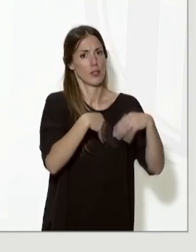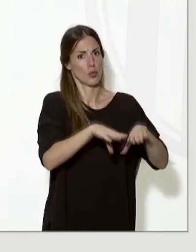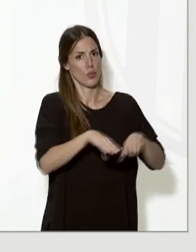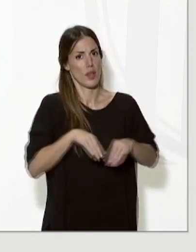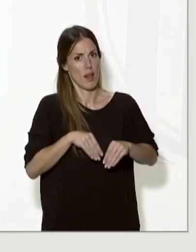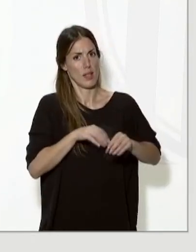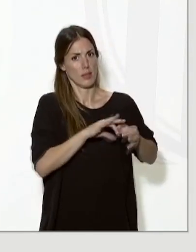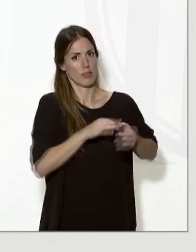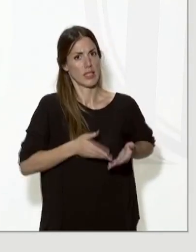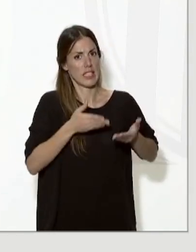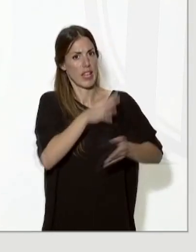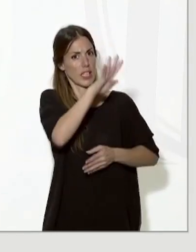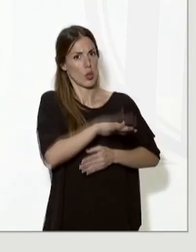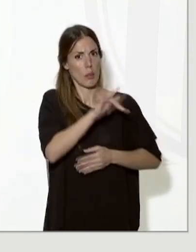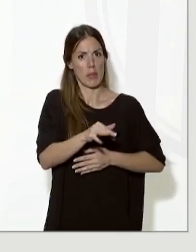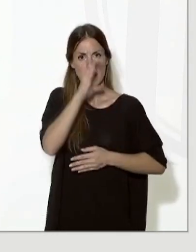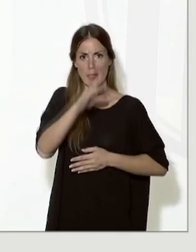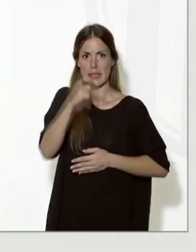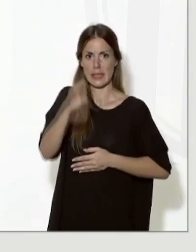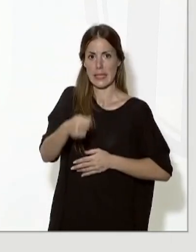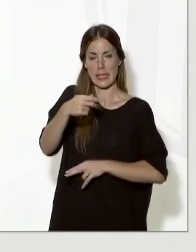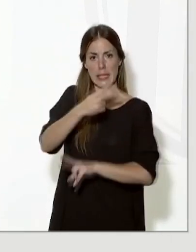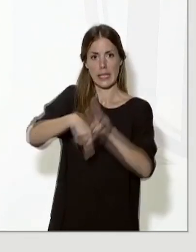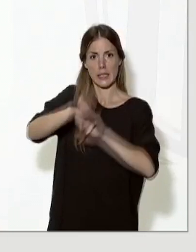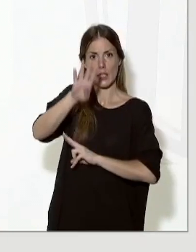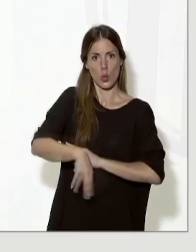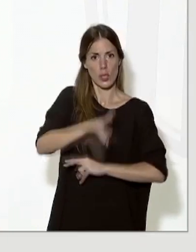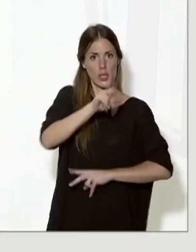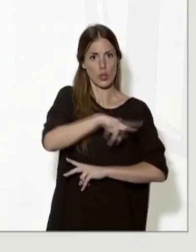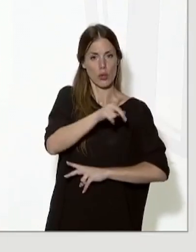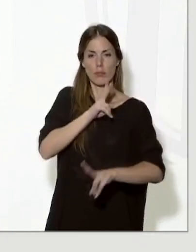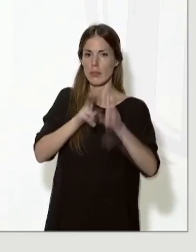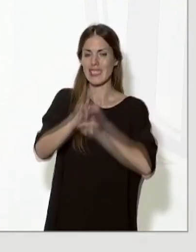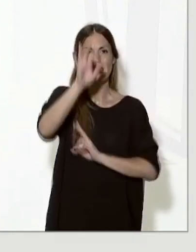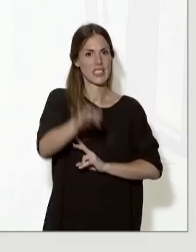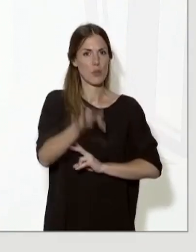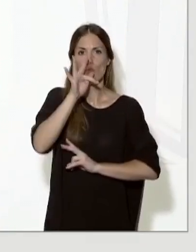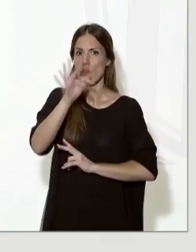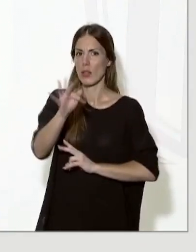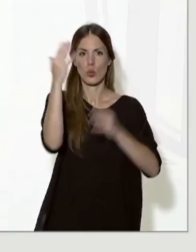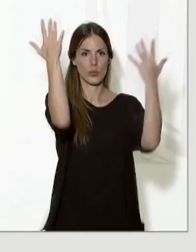Al servei de Catalunya i amb lleialtat al president de la Generalitat de Catalunya? Sí, ho prometo.